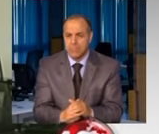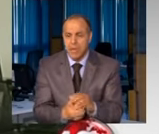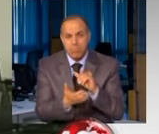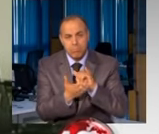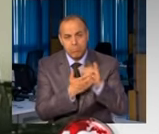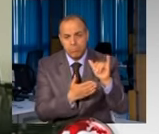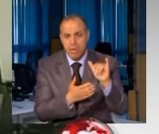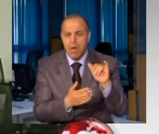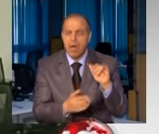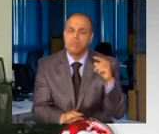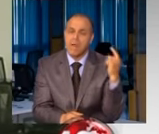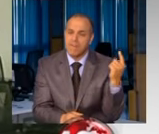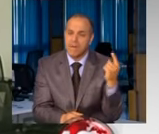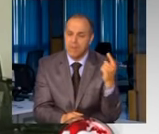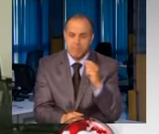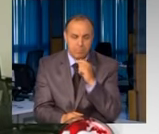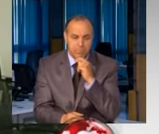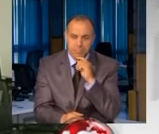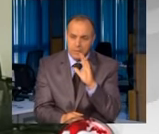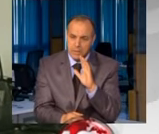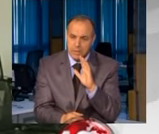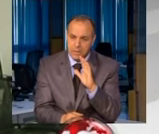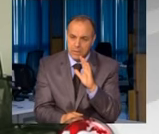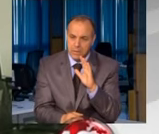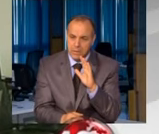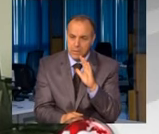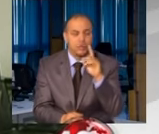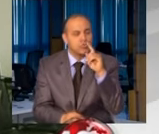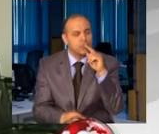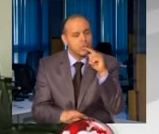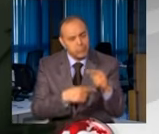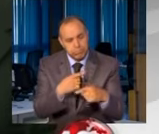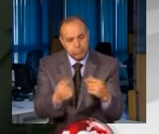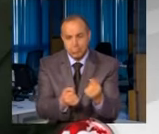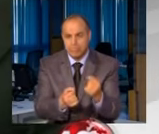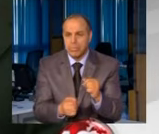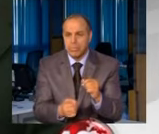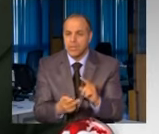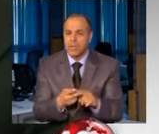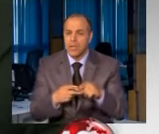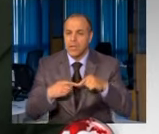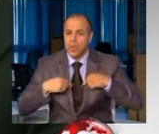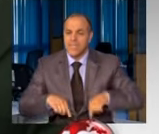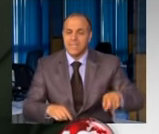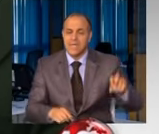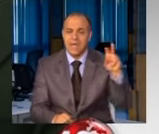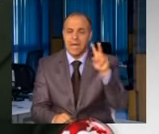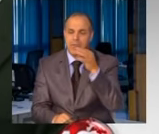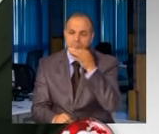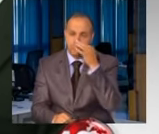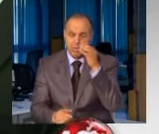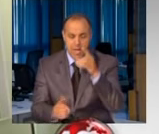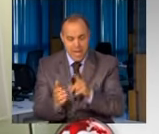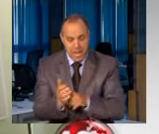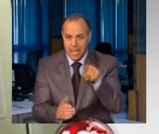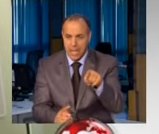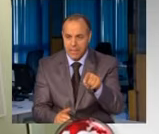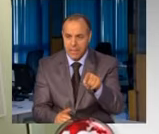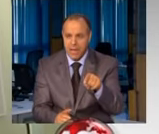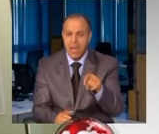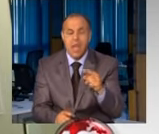الرحلات الدولية من شأنها باش تحرك العجلة الاقتصادية للمنطقة. وزير النقل أنيس غديرة أكد أن هذا